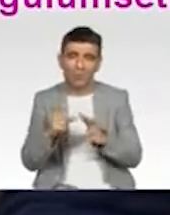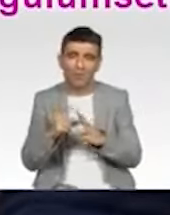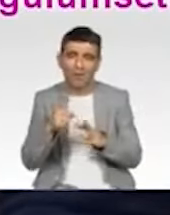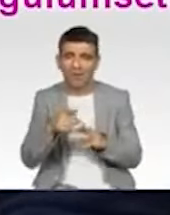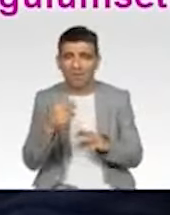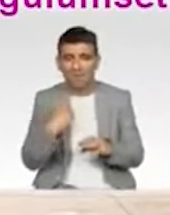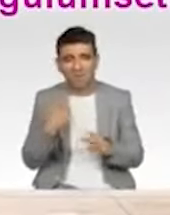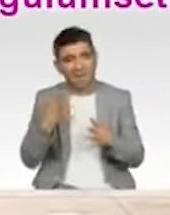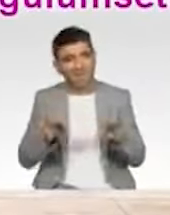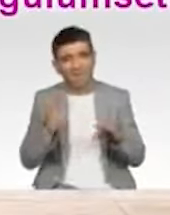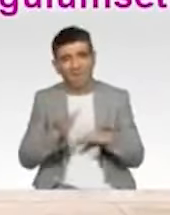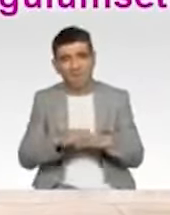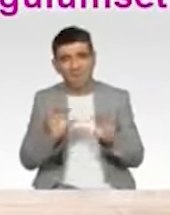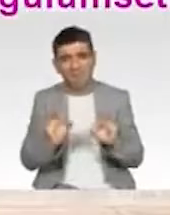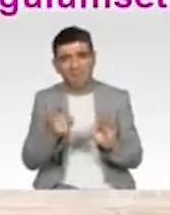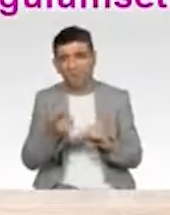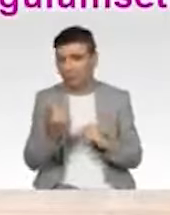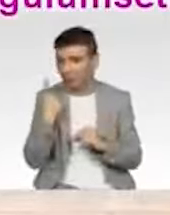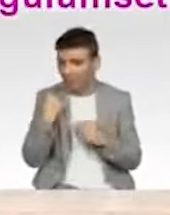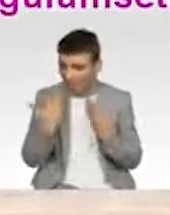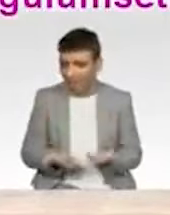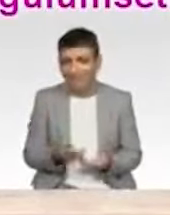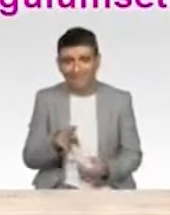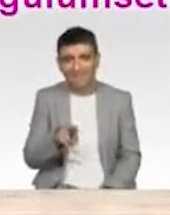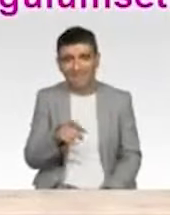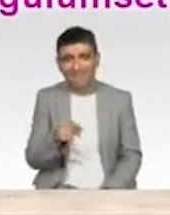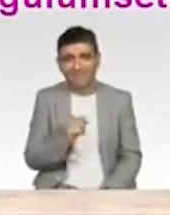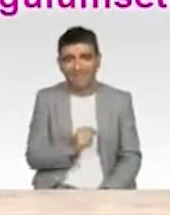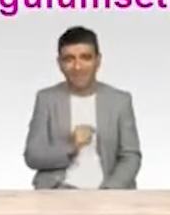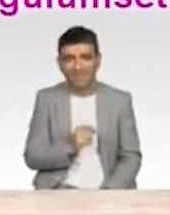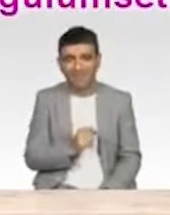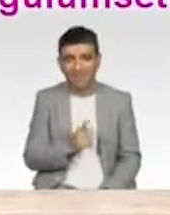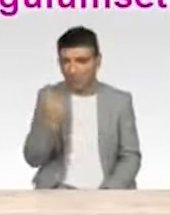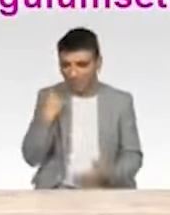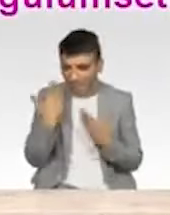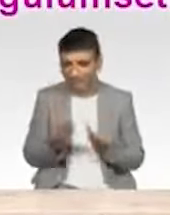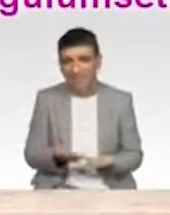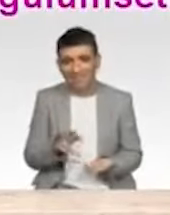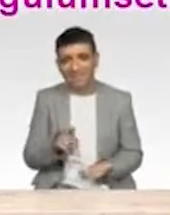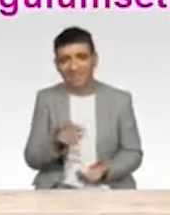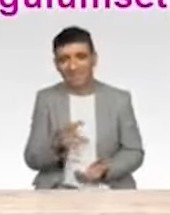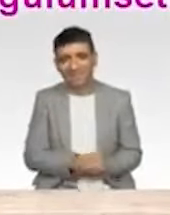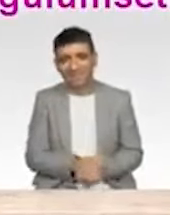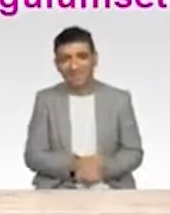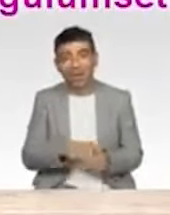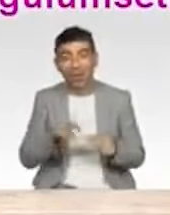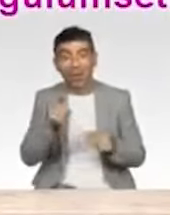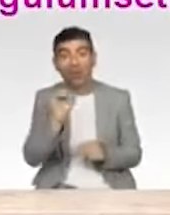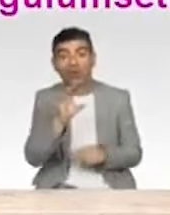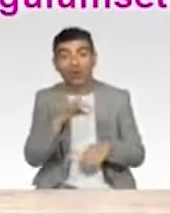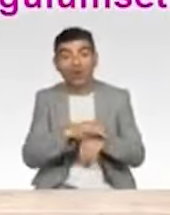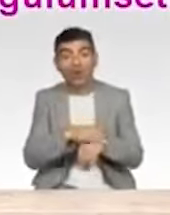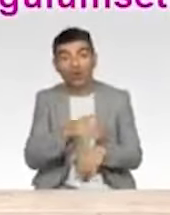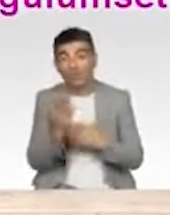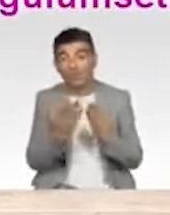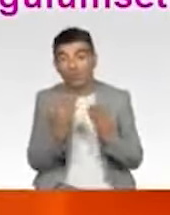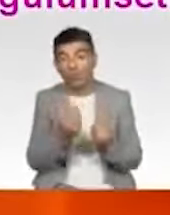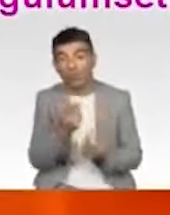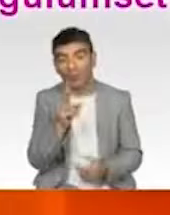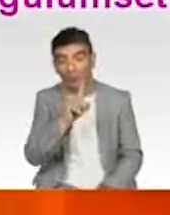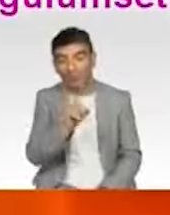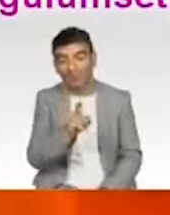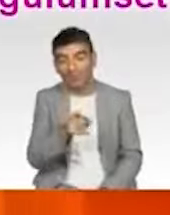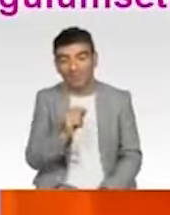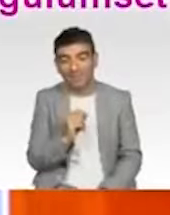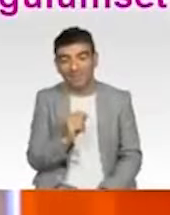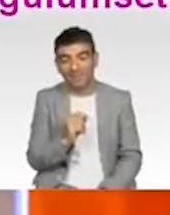Ben hazırlık falan yapmaya başladım. Dünden razı gibi. Dünden razı gibi dedi. Hiç Muhammed hocama çökmedi. Bir soralım. Doktorlar nasıl yapıyor bu işi? İyi yapıyor.